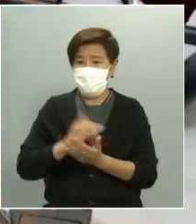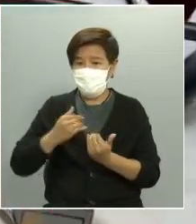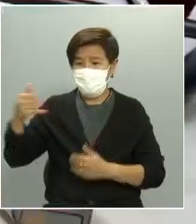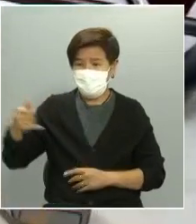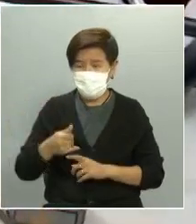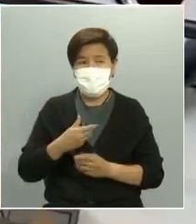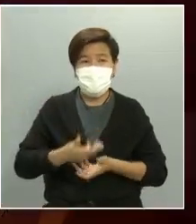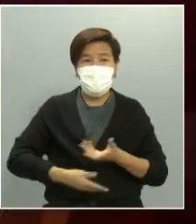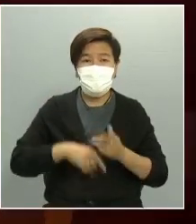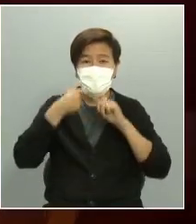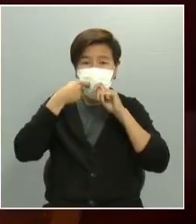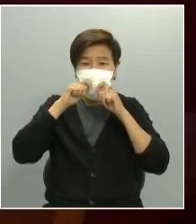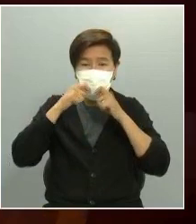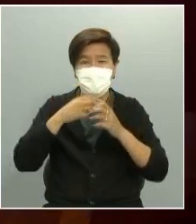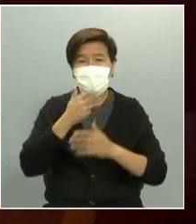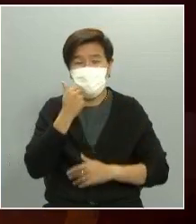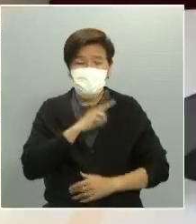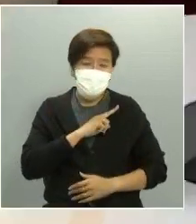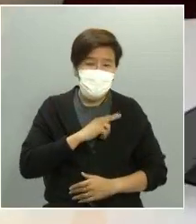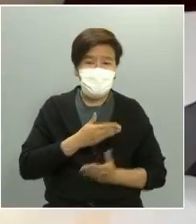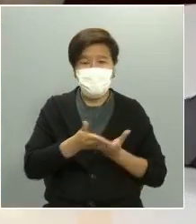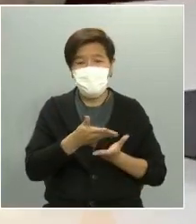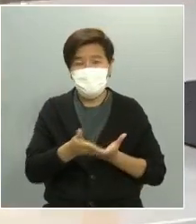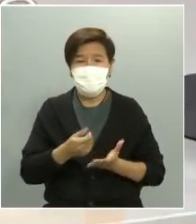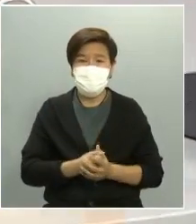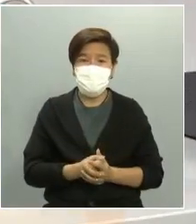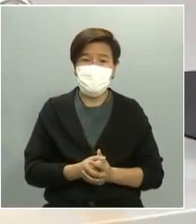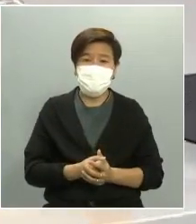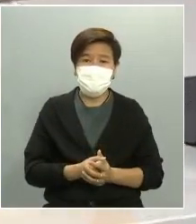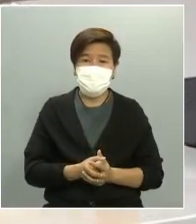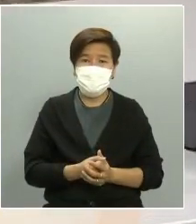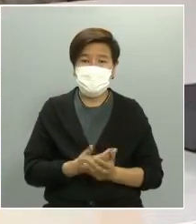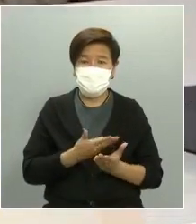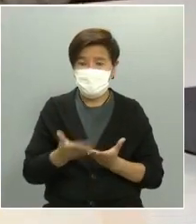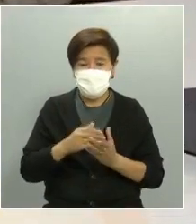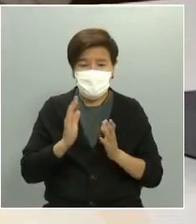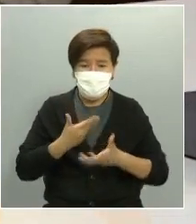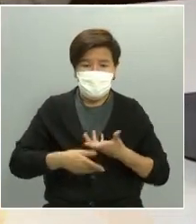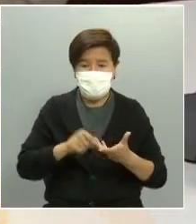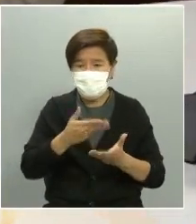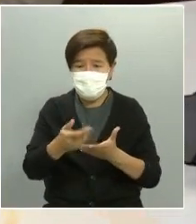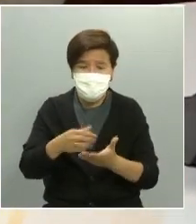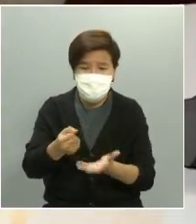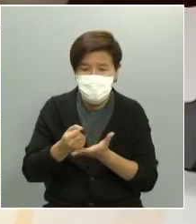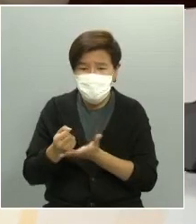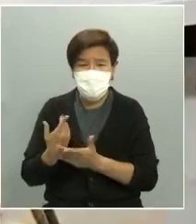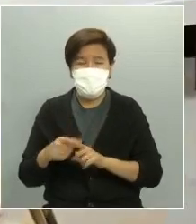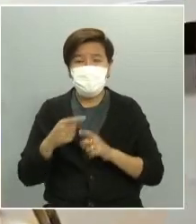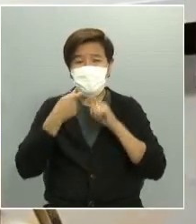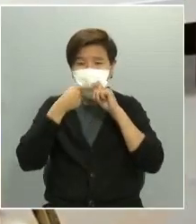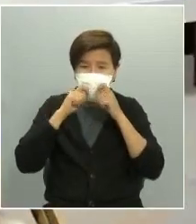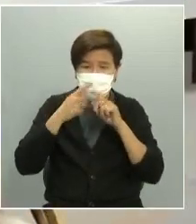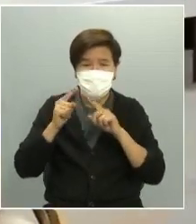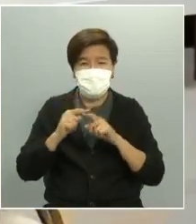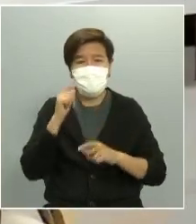ลูกอมนะหาเงินค่าขนมเองเนี่ยถ้าบูชามะนี่ชีวิตจริงเหรอจะทำยังไงพูดกลับโรงพักสายหมาย